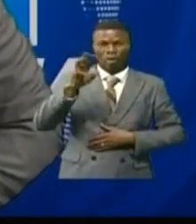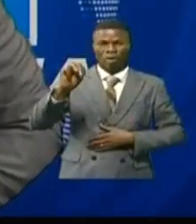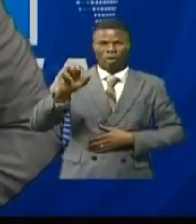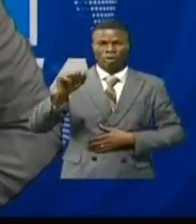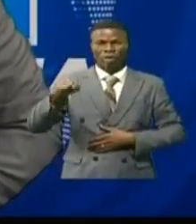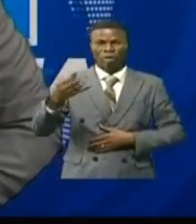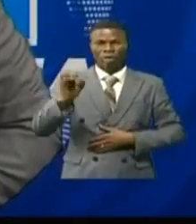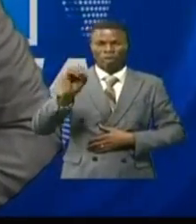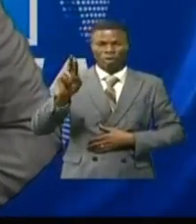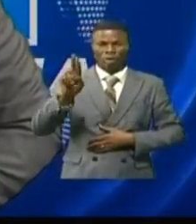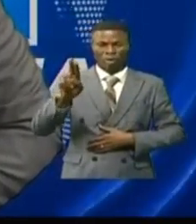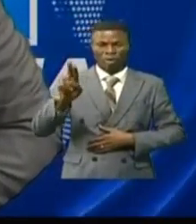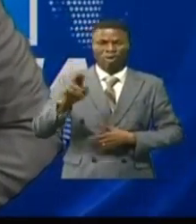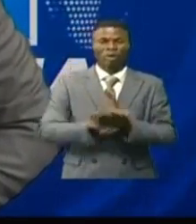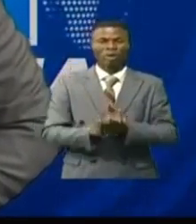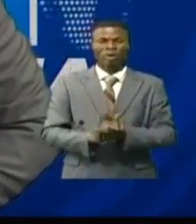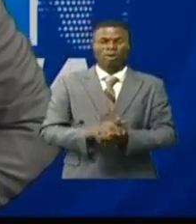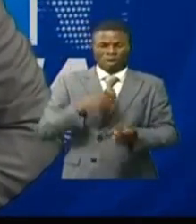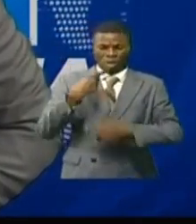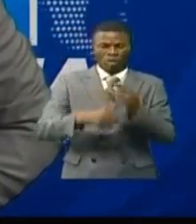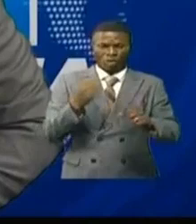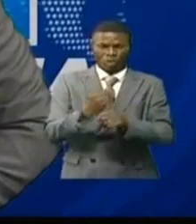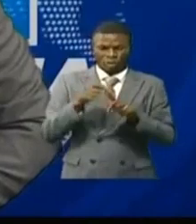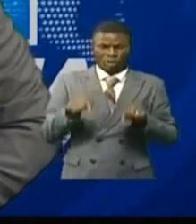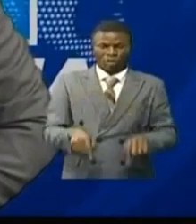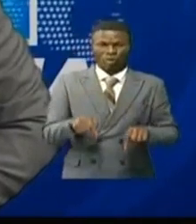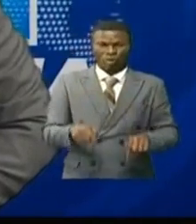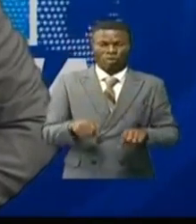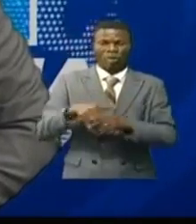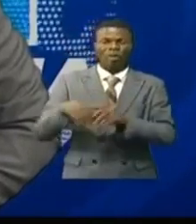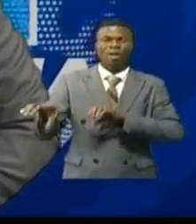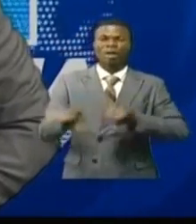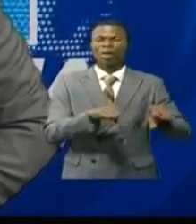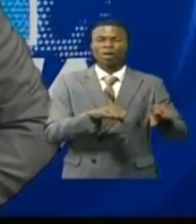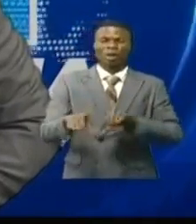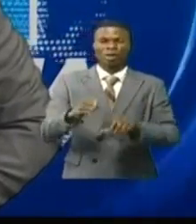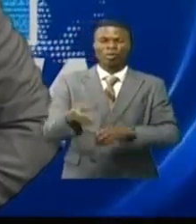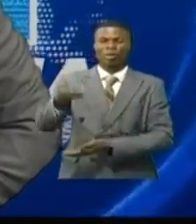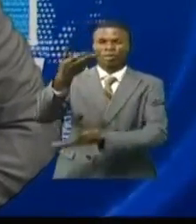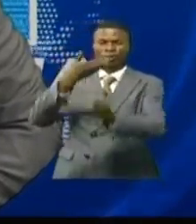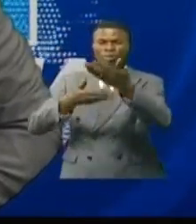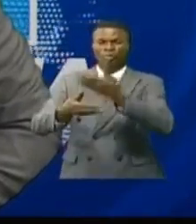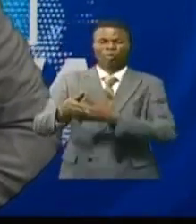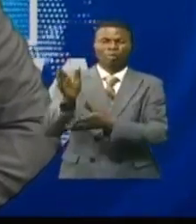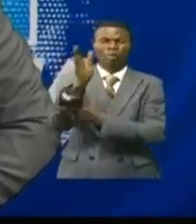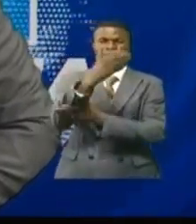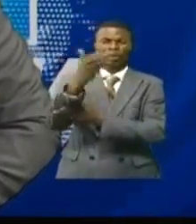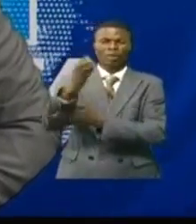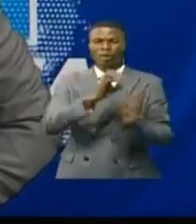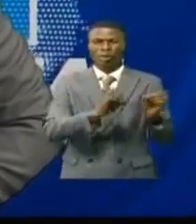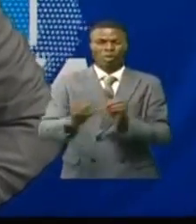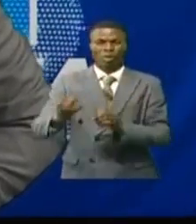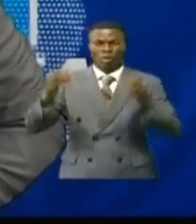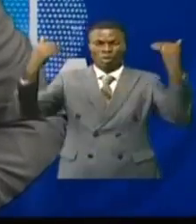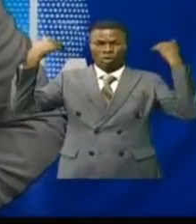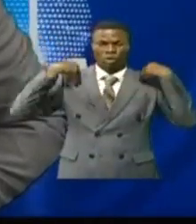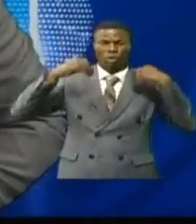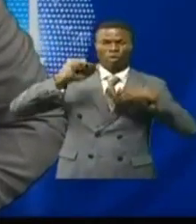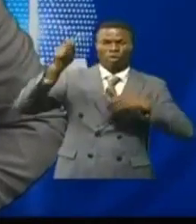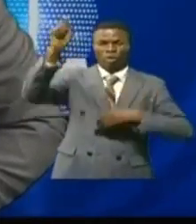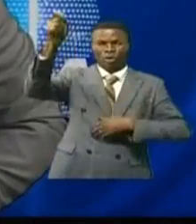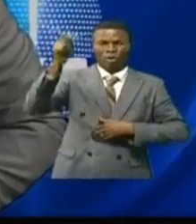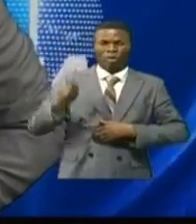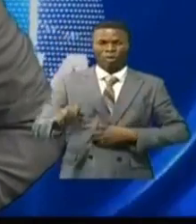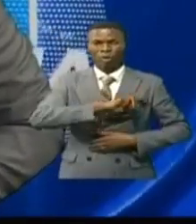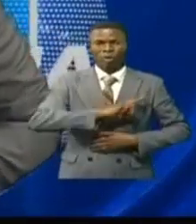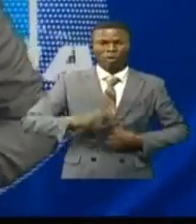Kaby Kiriza Ephraim a pris ses fonctions ce jour au cours d'une cérémonie de passation de flambeau présidée par le commandant suprême des forces armées de